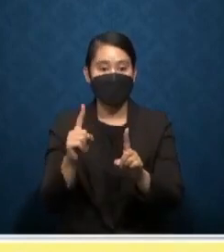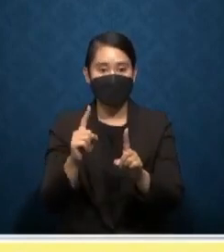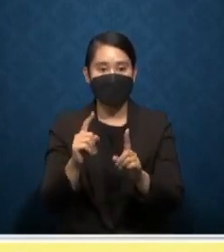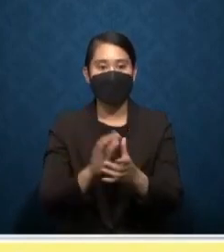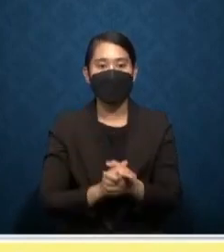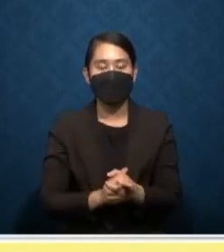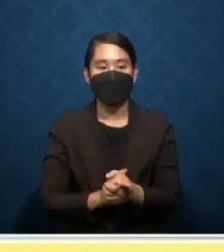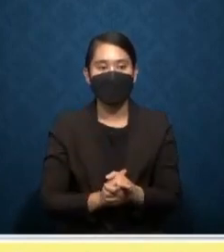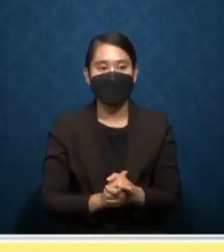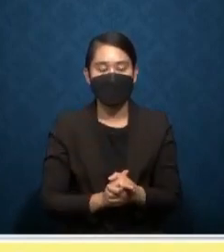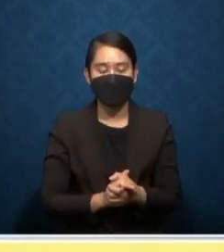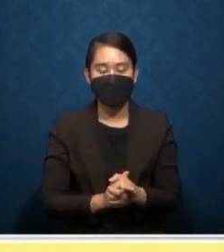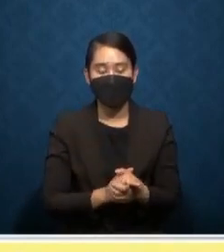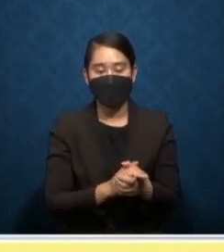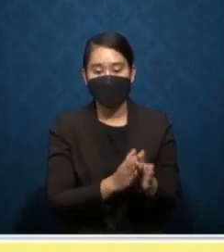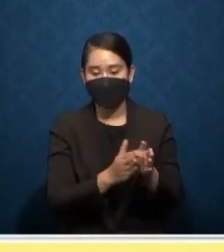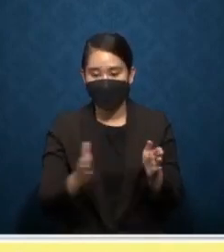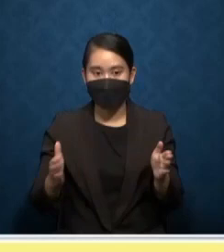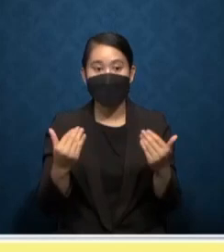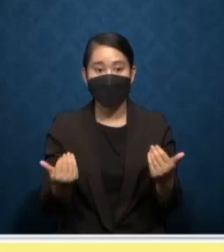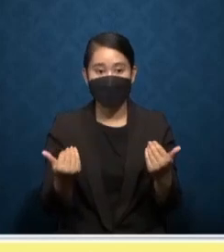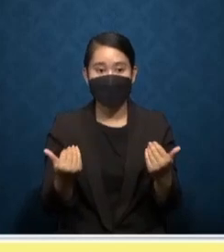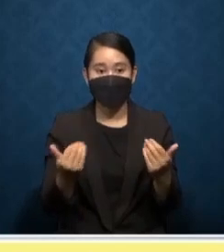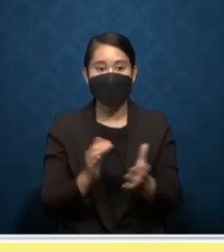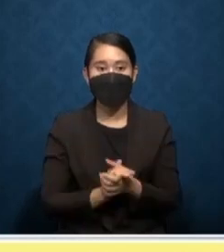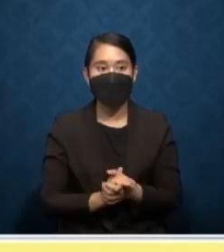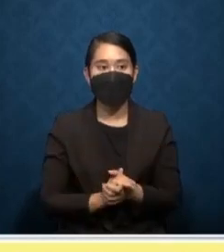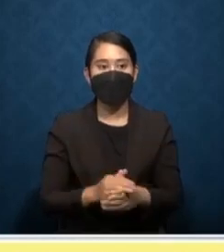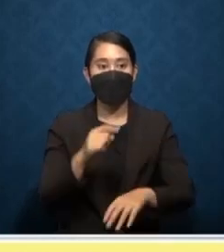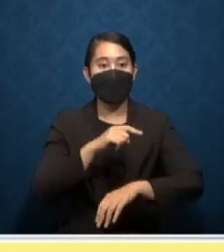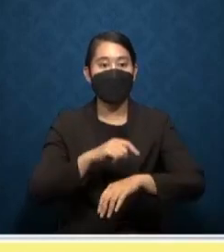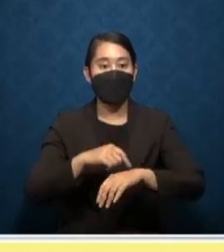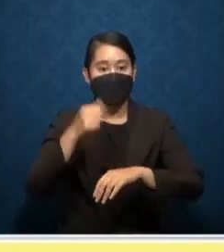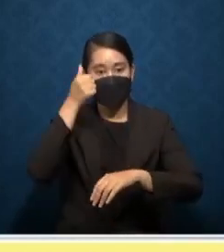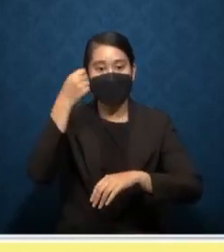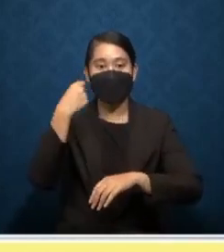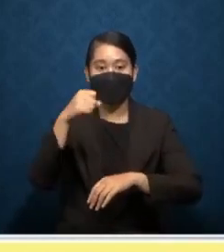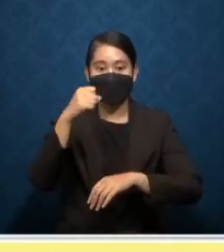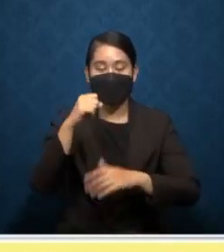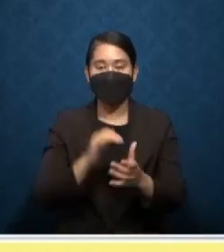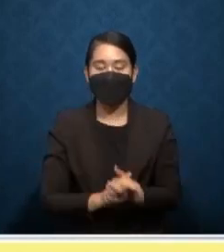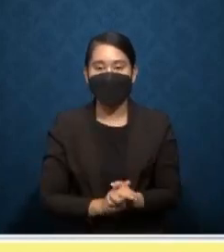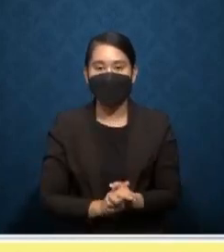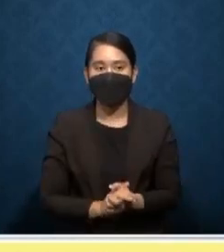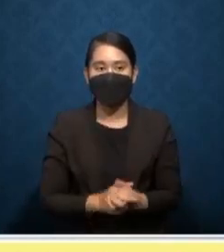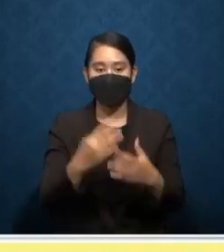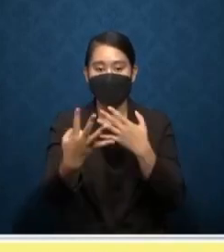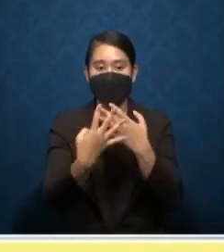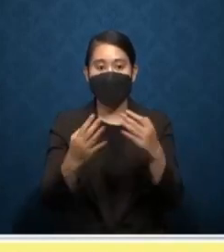วันที่ 12 ถึงวันนี้ 22 ก็ 10 วันนะครับและเราได้เปิดเรือนจำให